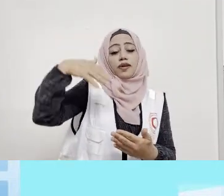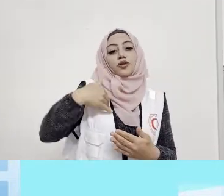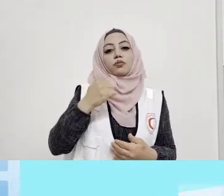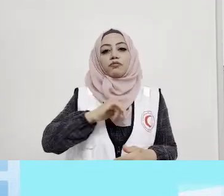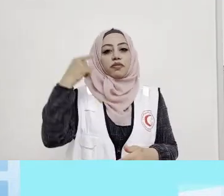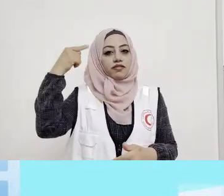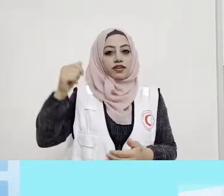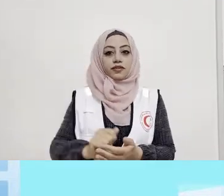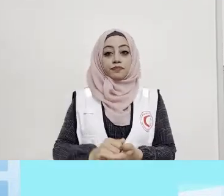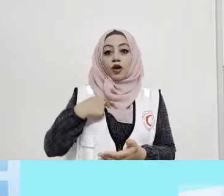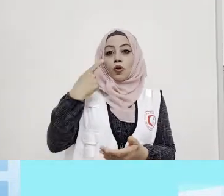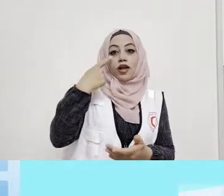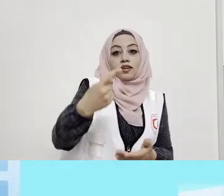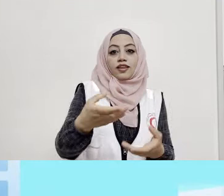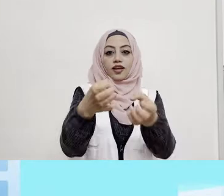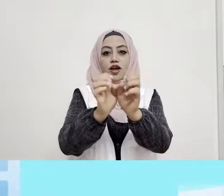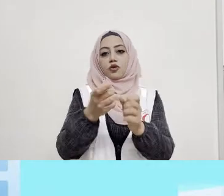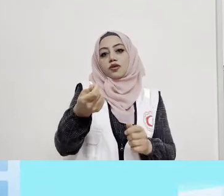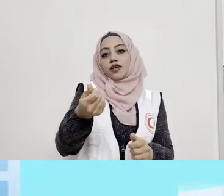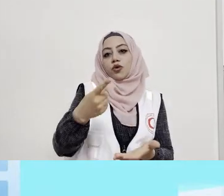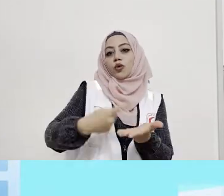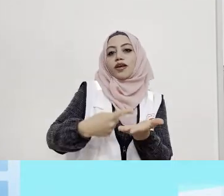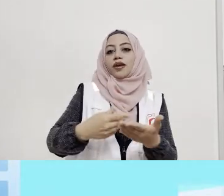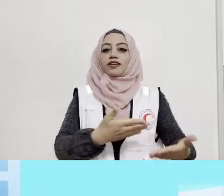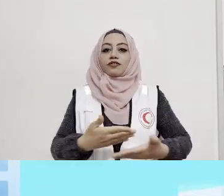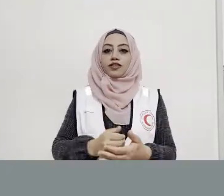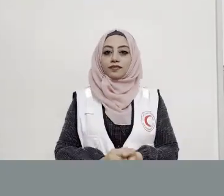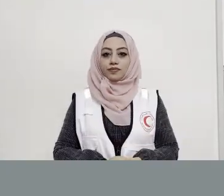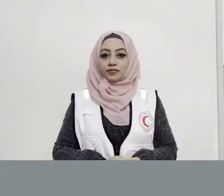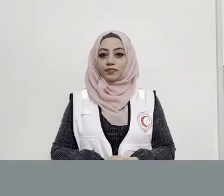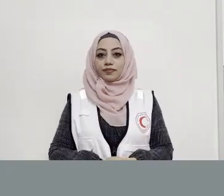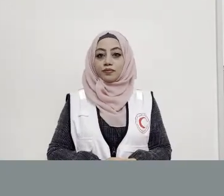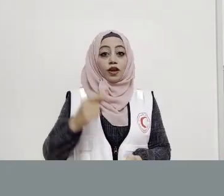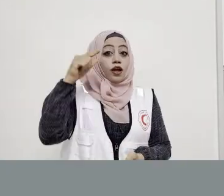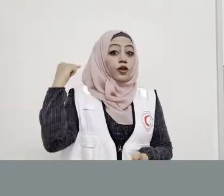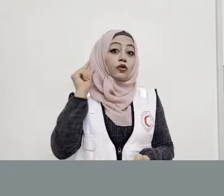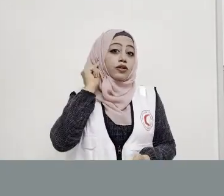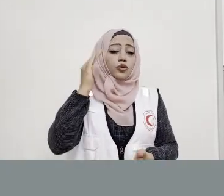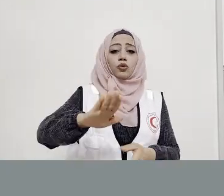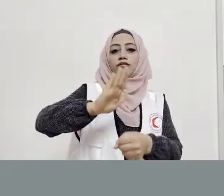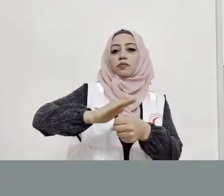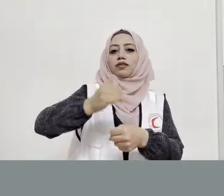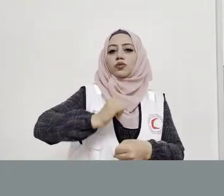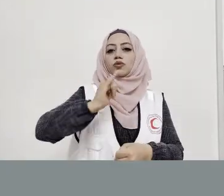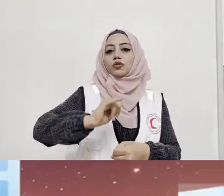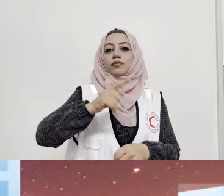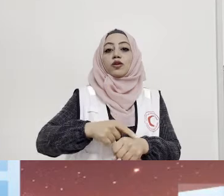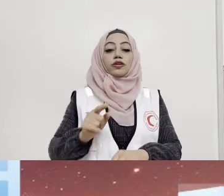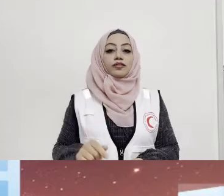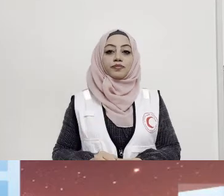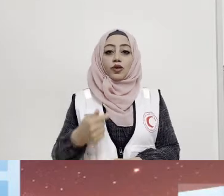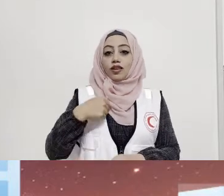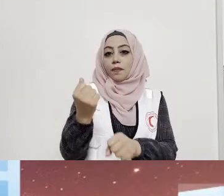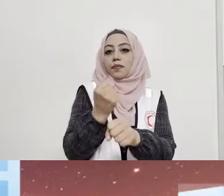إله، ونلتفت للعائلة والمصاريف وتربية الطفل. فرح بالبيت مع الولد كل الوقت،